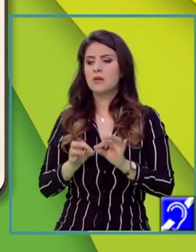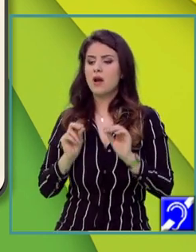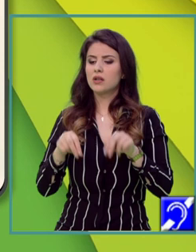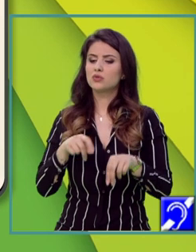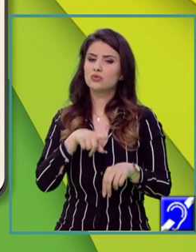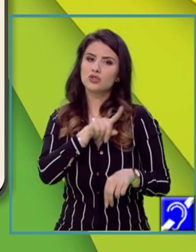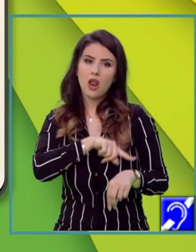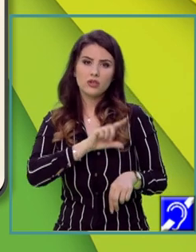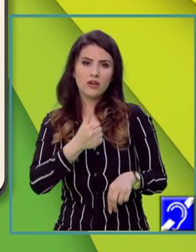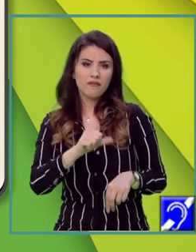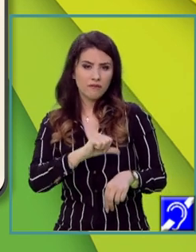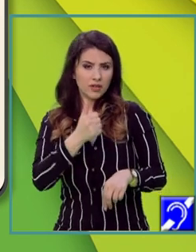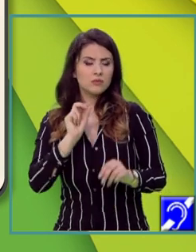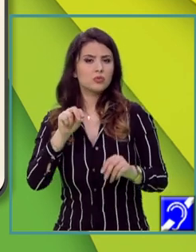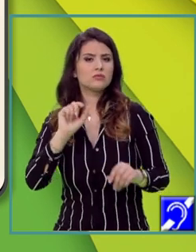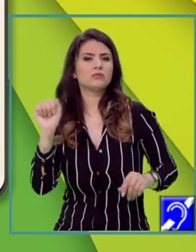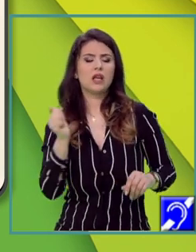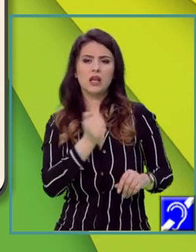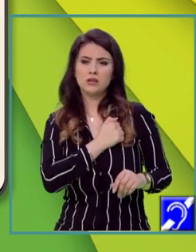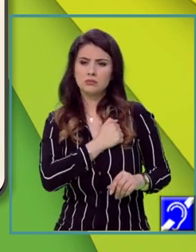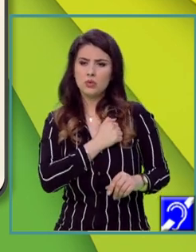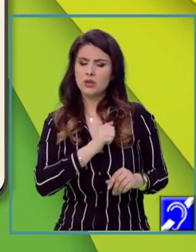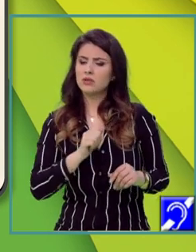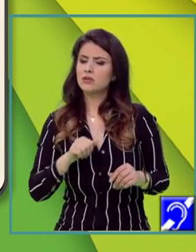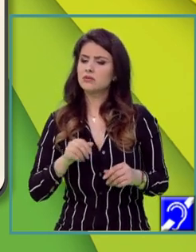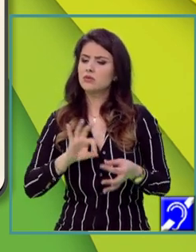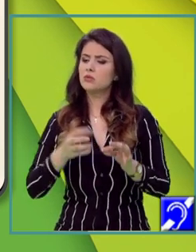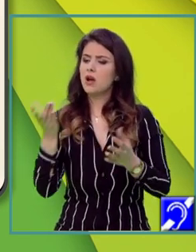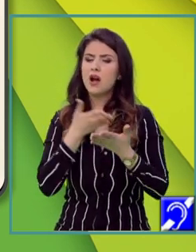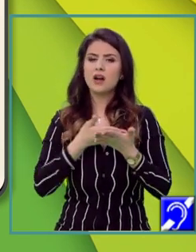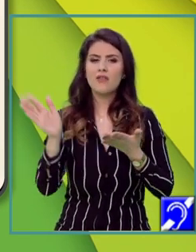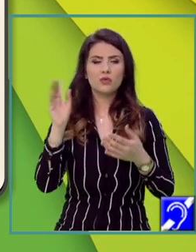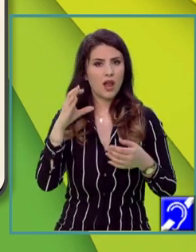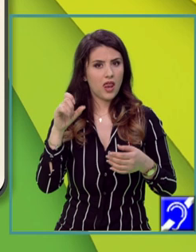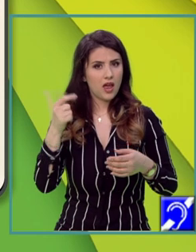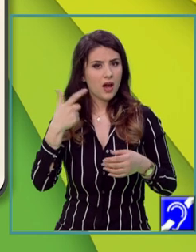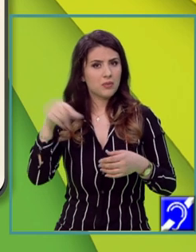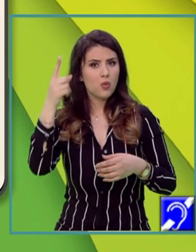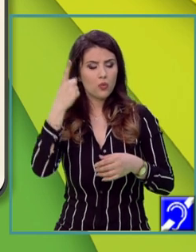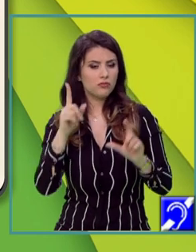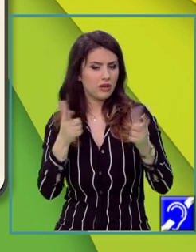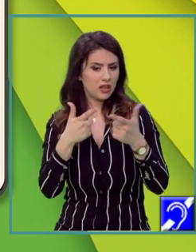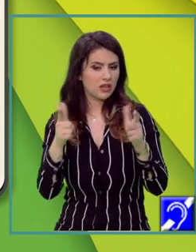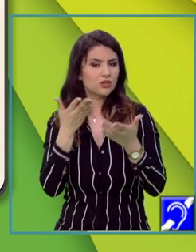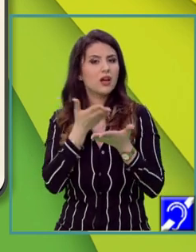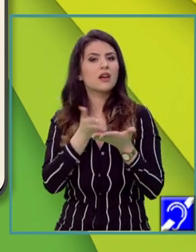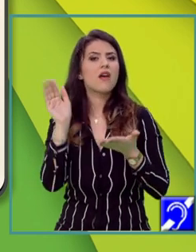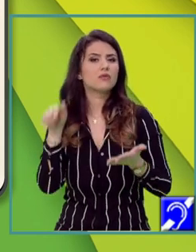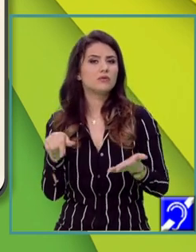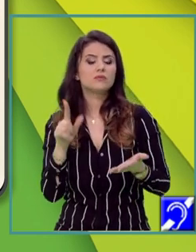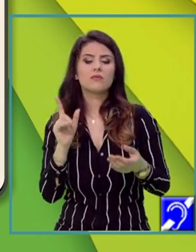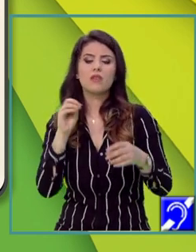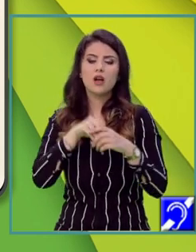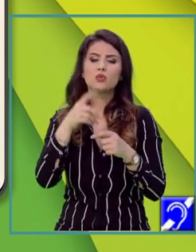apoi devine Răzbunător în urma refuzului la de a pleca de la o anumită petrecere aducând în patru